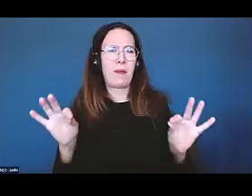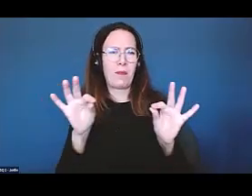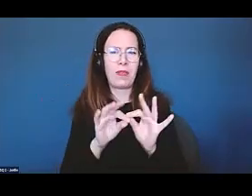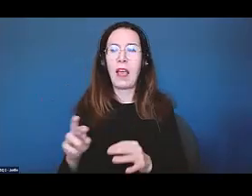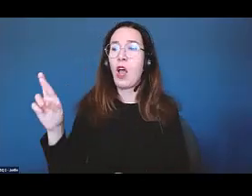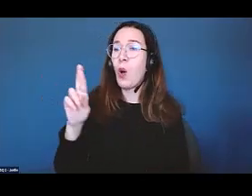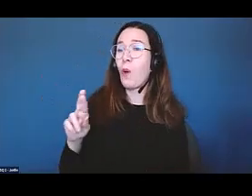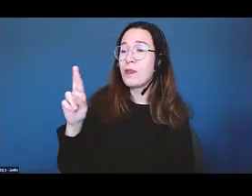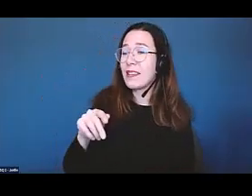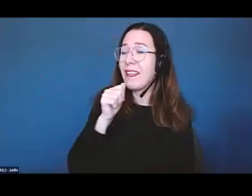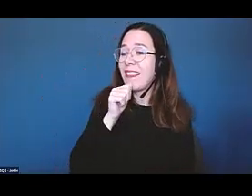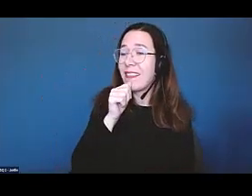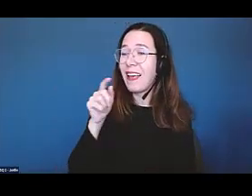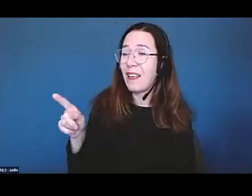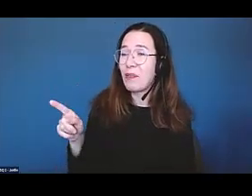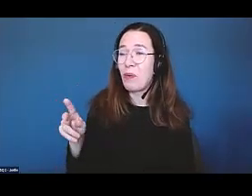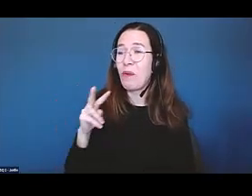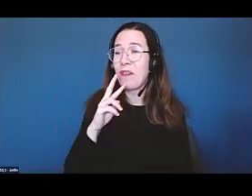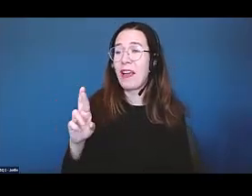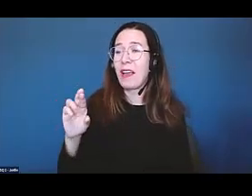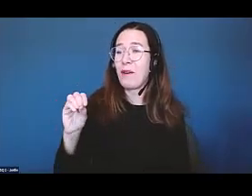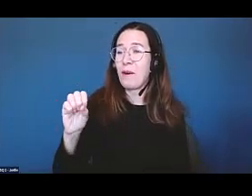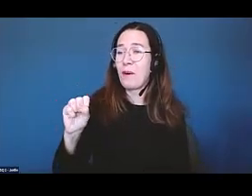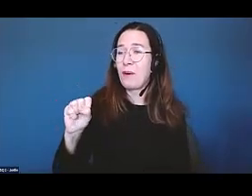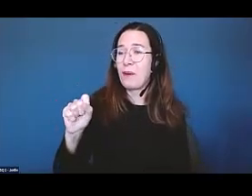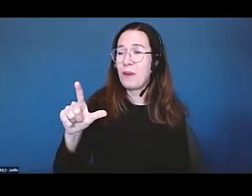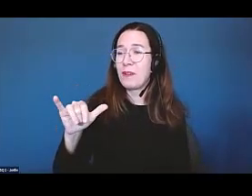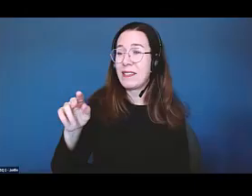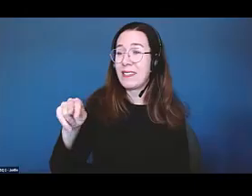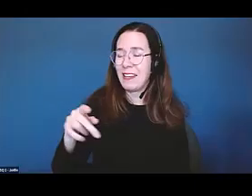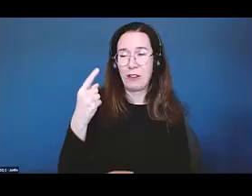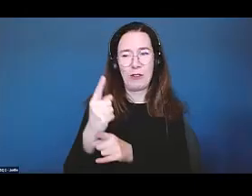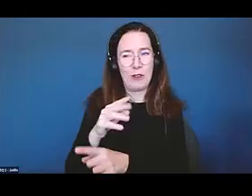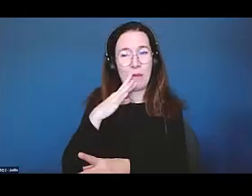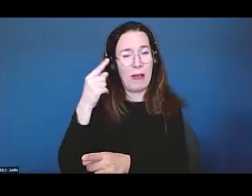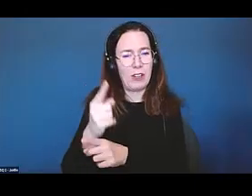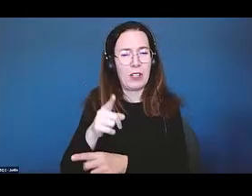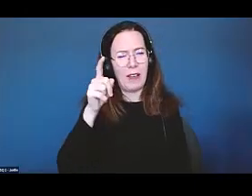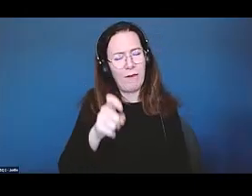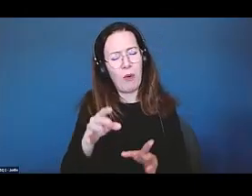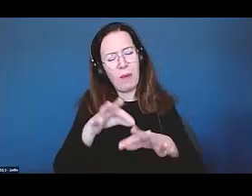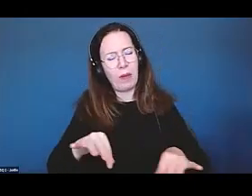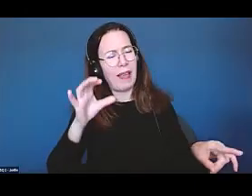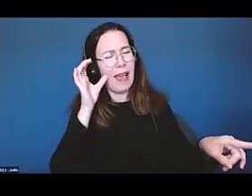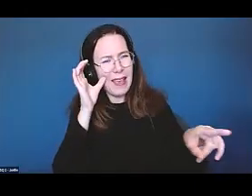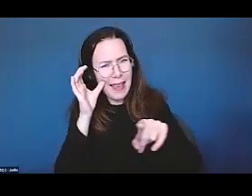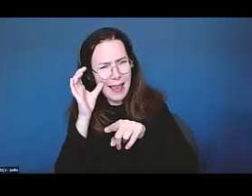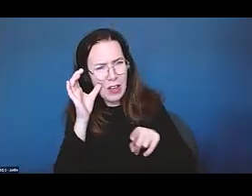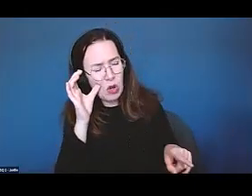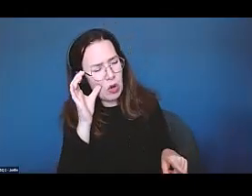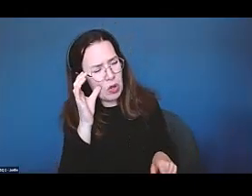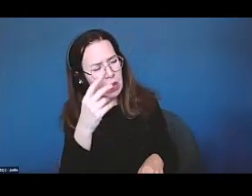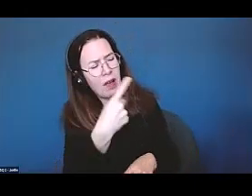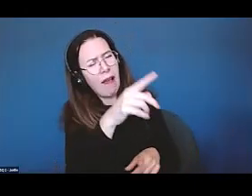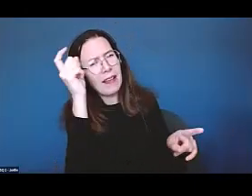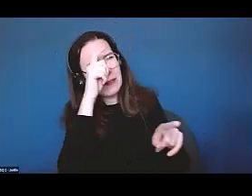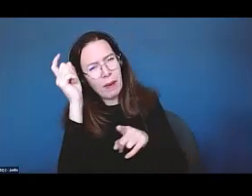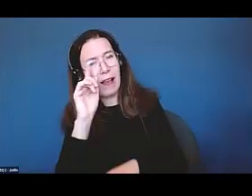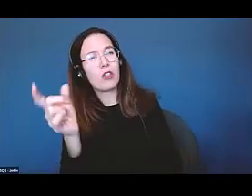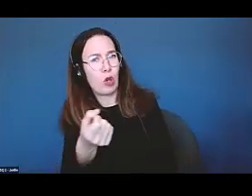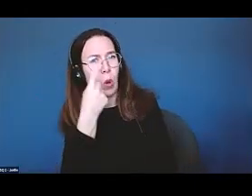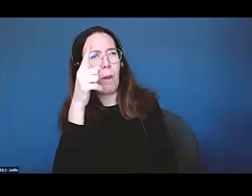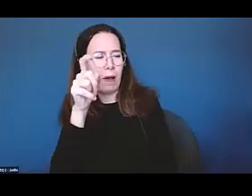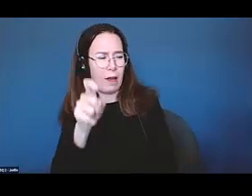importants. Roselyne a été vraiment elle dit exactement ce qu'il faut parce qu'il faut écouter les personnes et comprendre